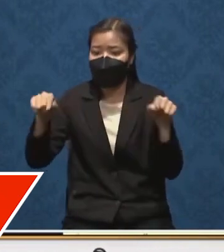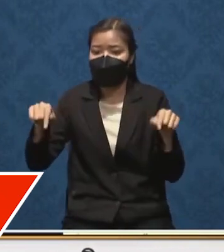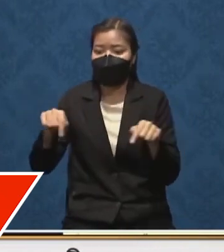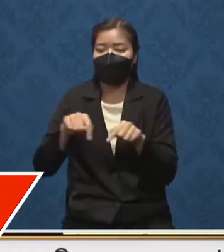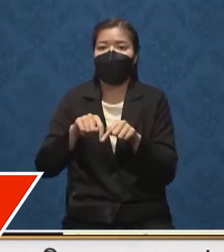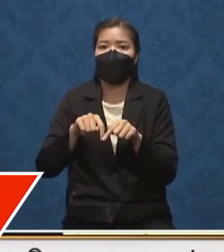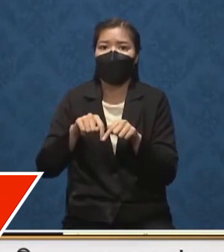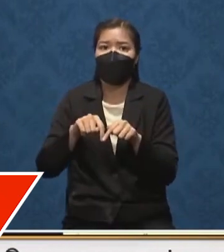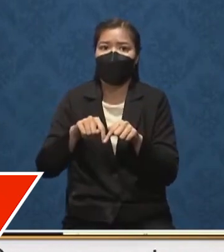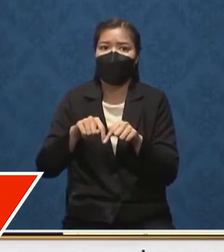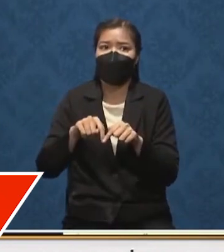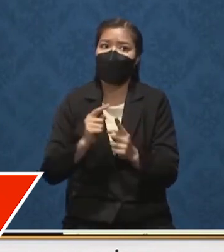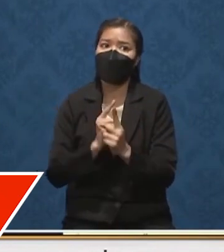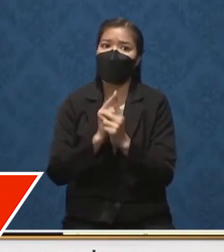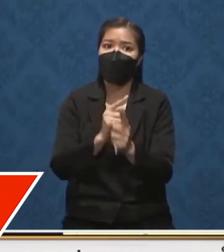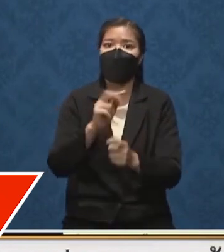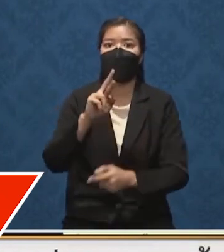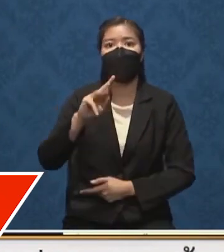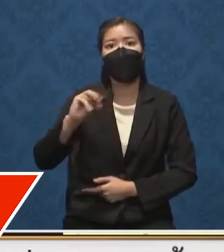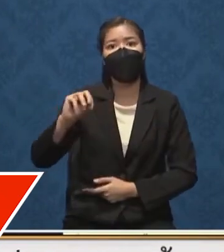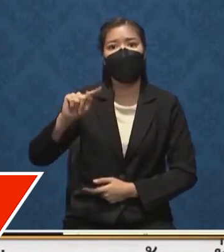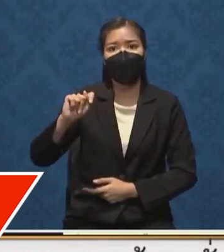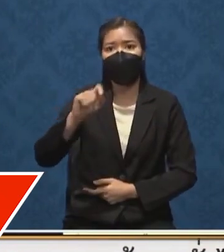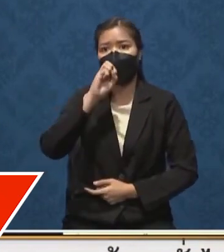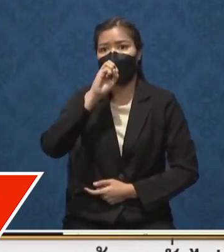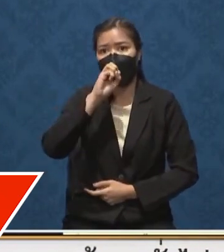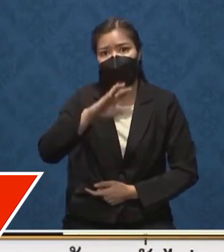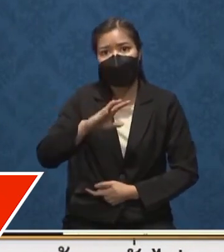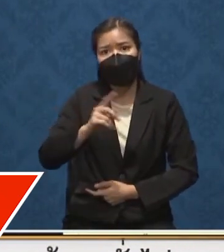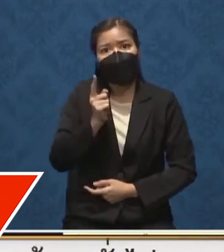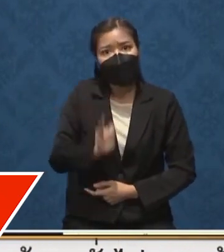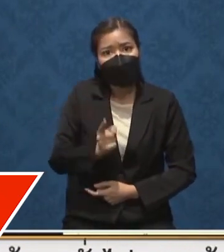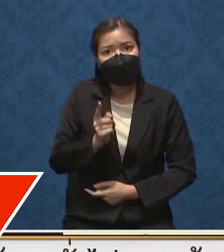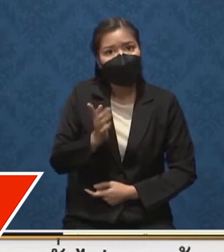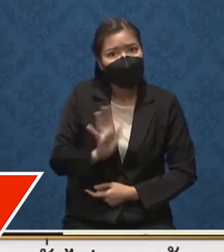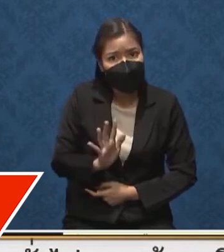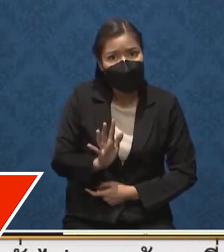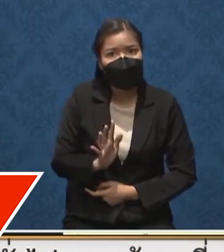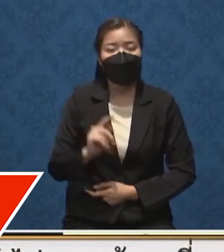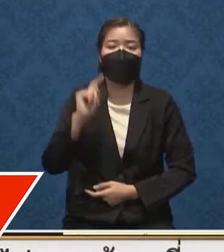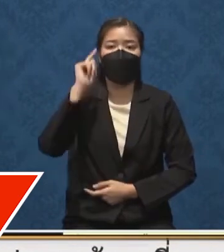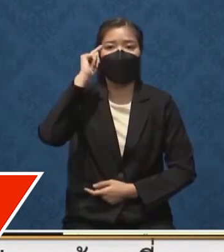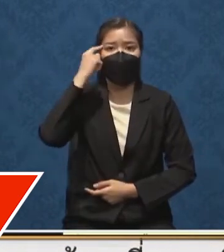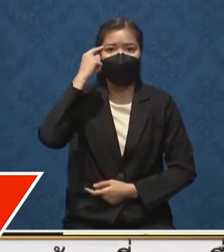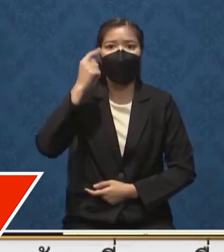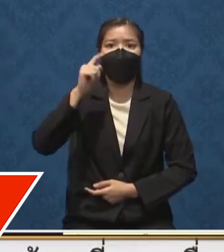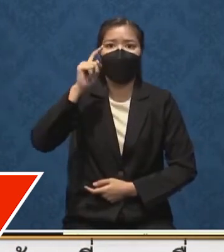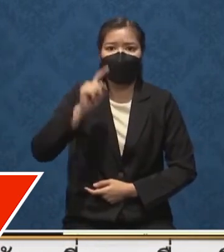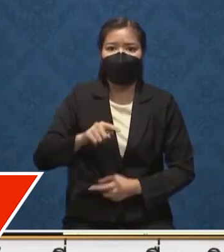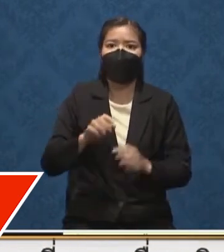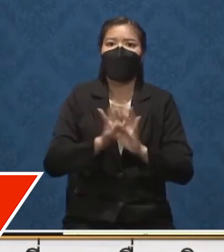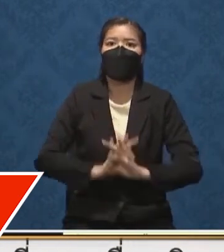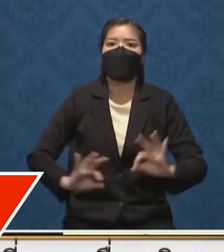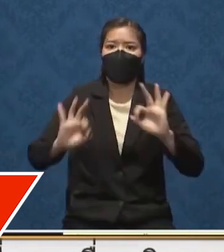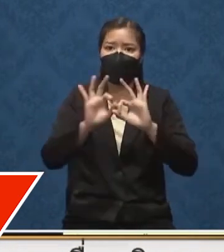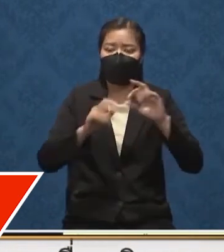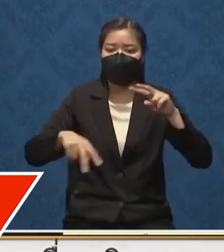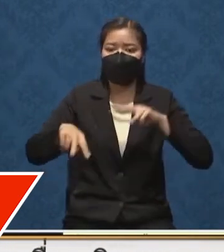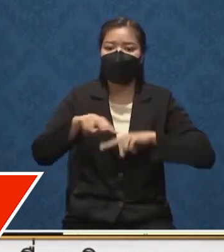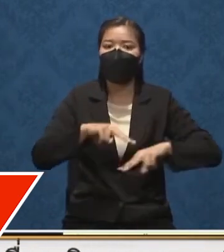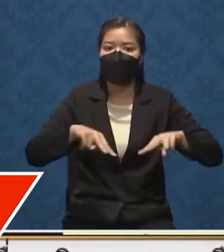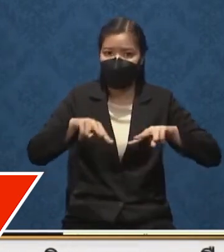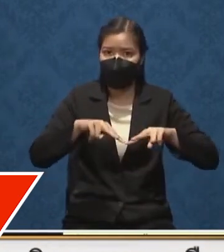อ้างหรือไม่ผมไม่ทราบแต่ต้องมีการตรวจสอบถึงความถูกต้องเพราะนี่คือข้อสงสัยที่ผม